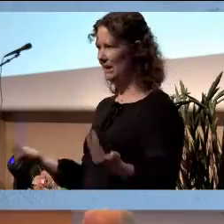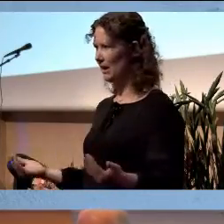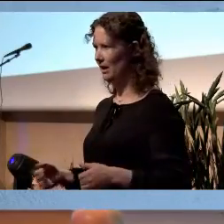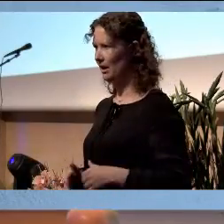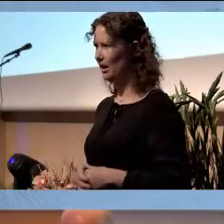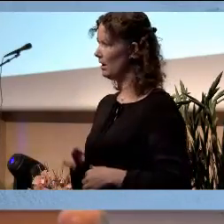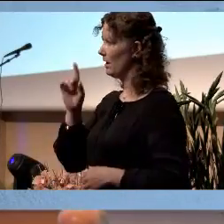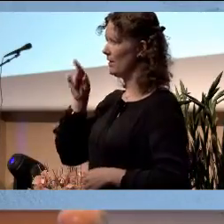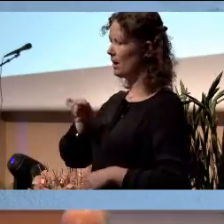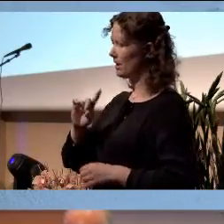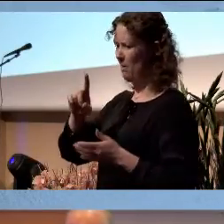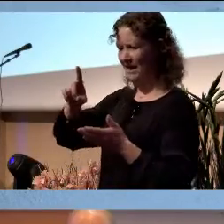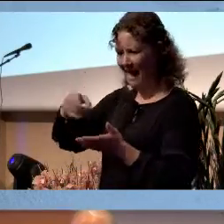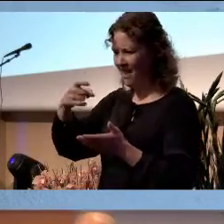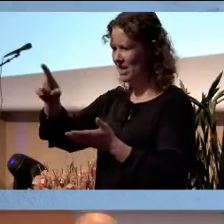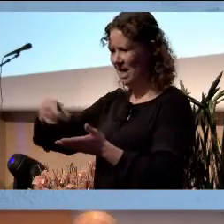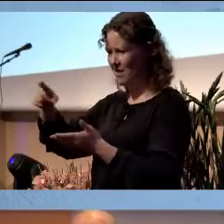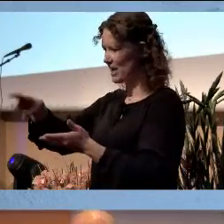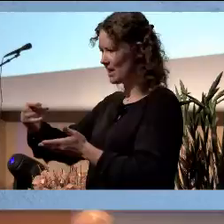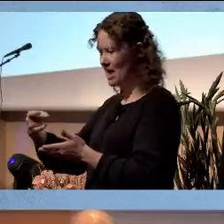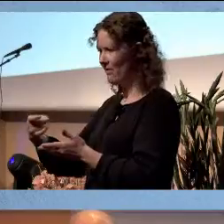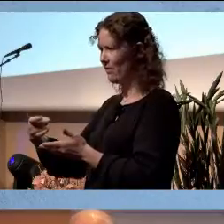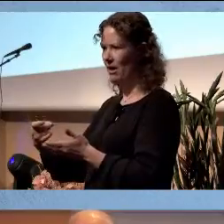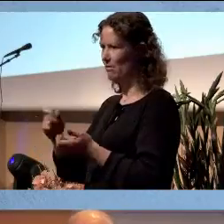Vi kan ikke bare kreve det.